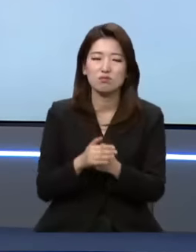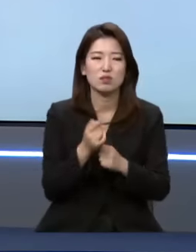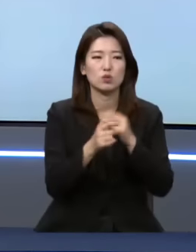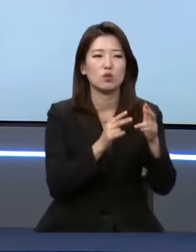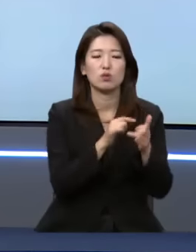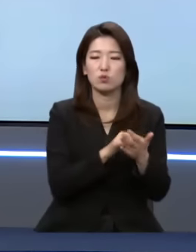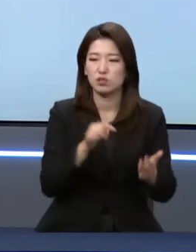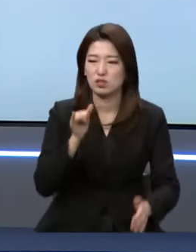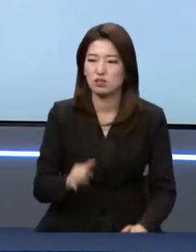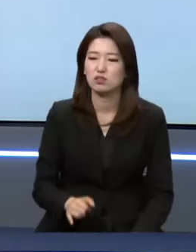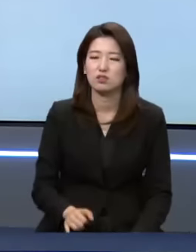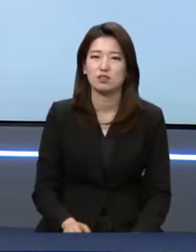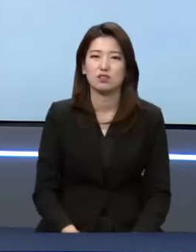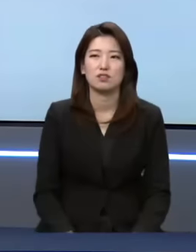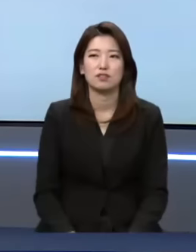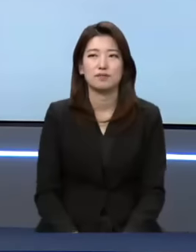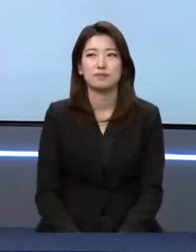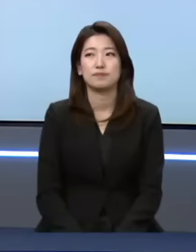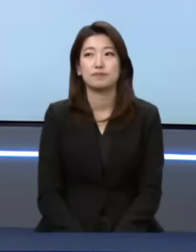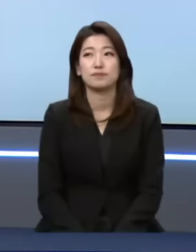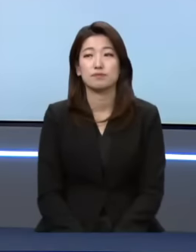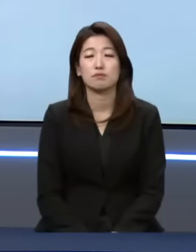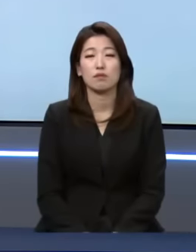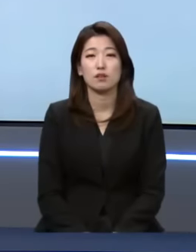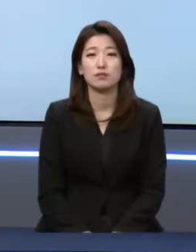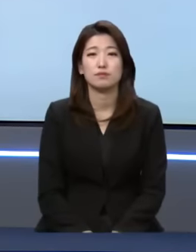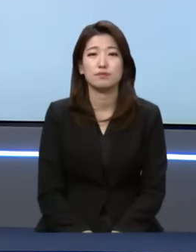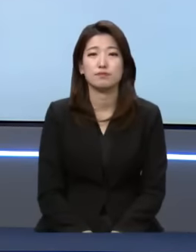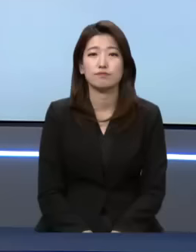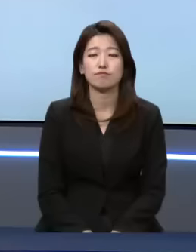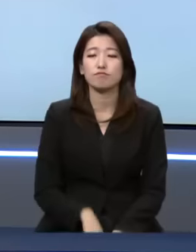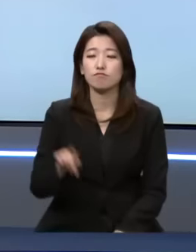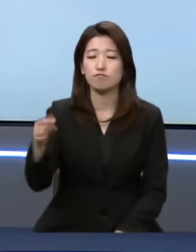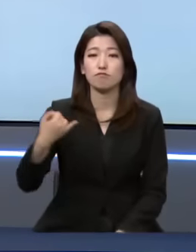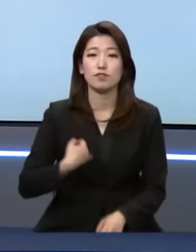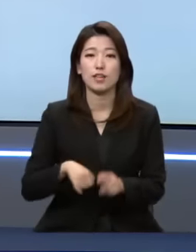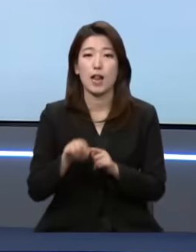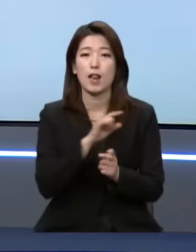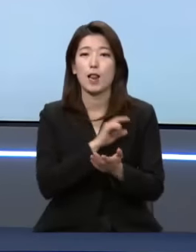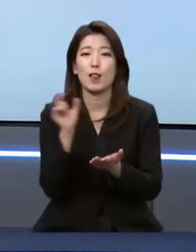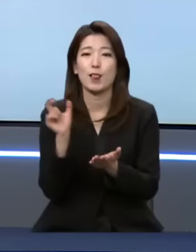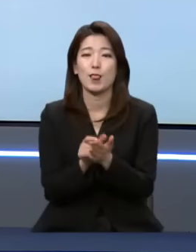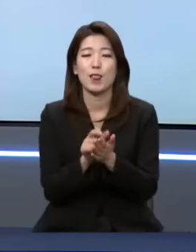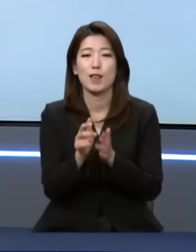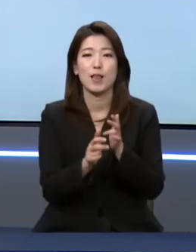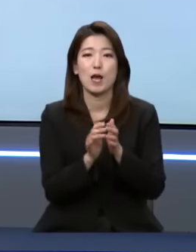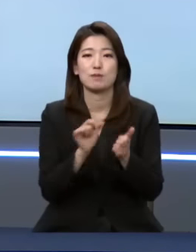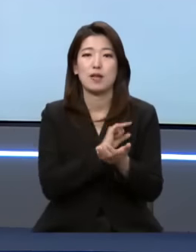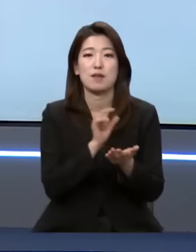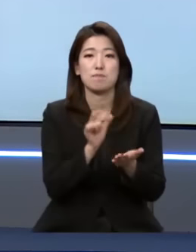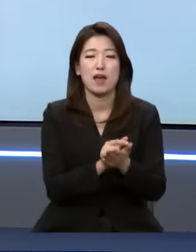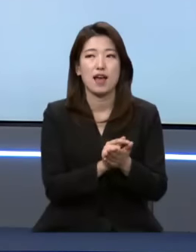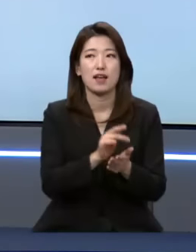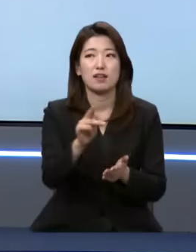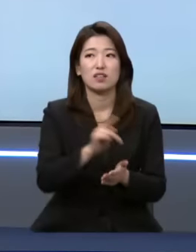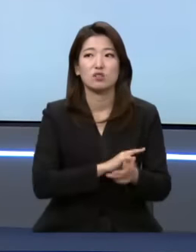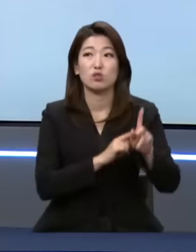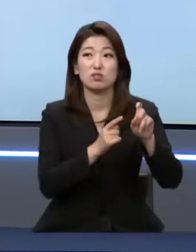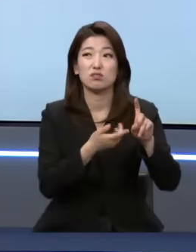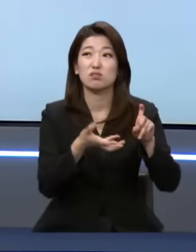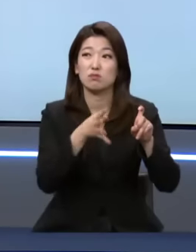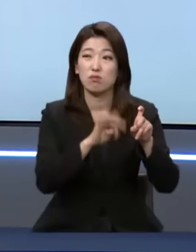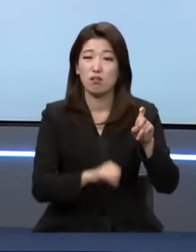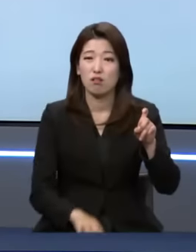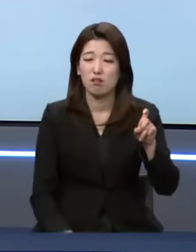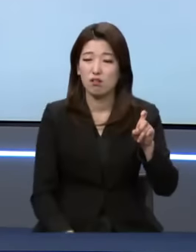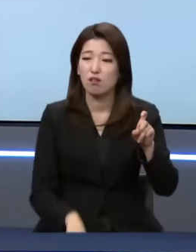다음 볼까요 그러면서 달명 사업자대출 11억이랑 기하면 상록구 소상공인 지원